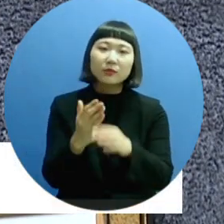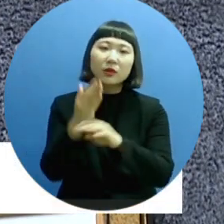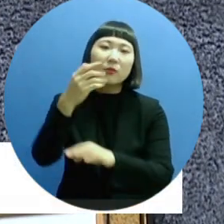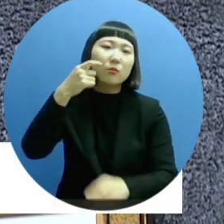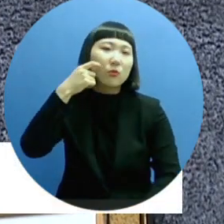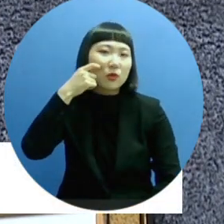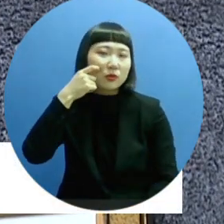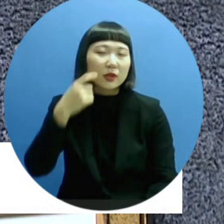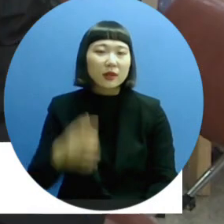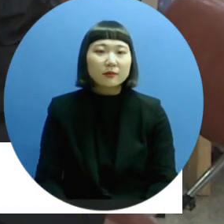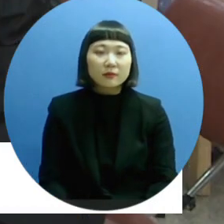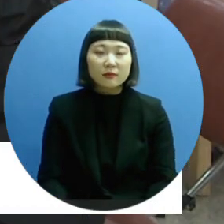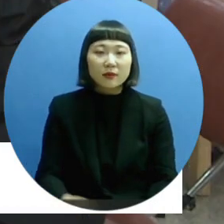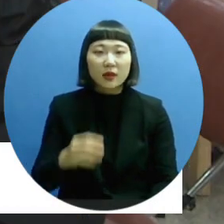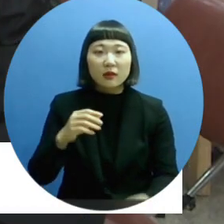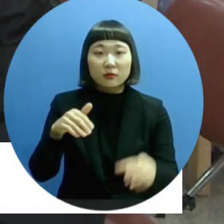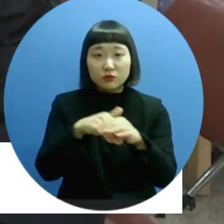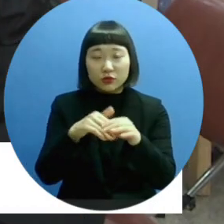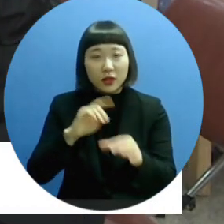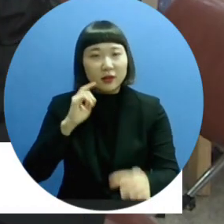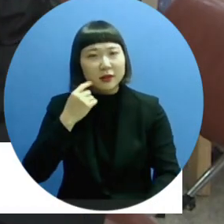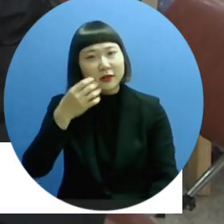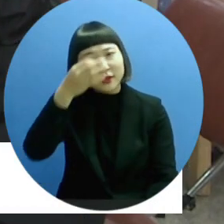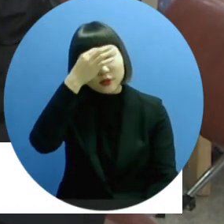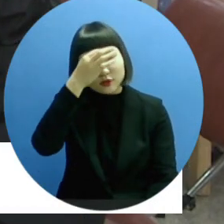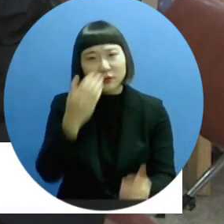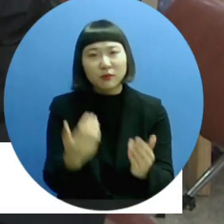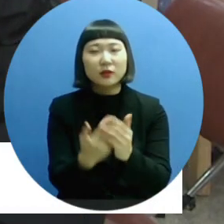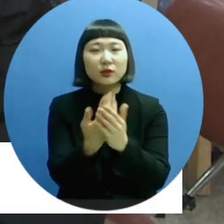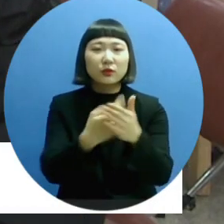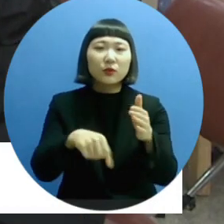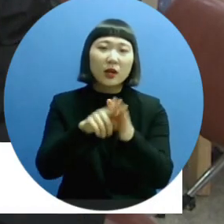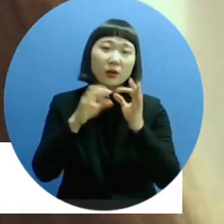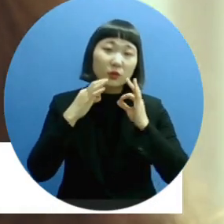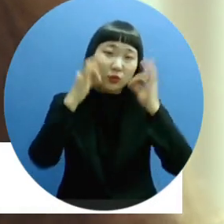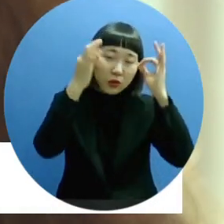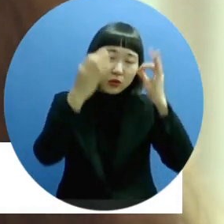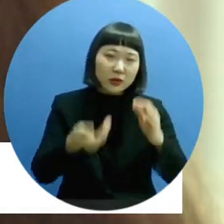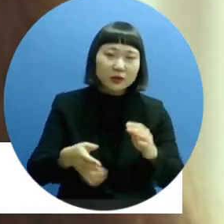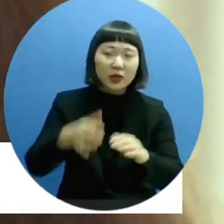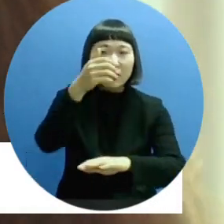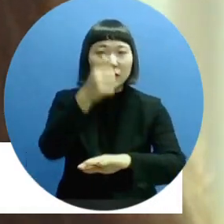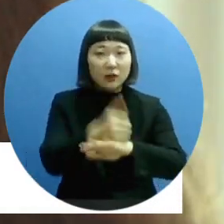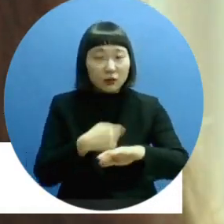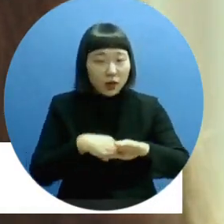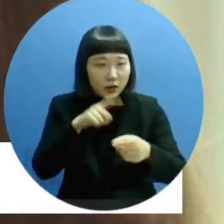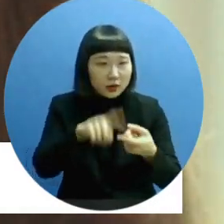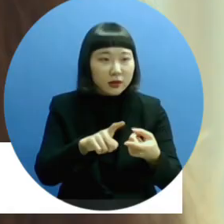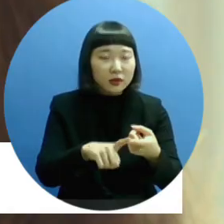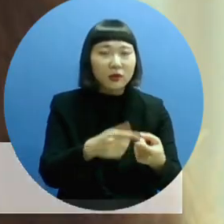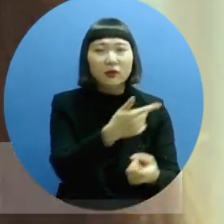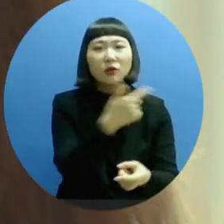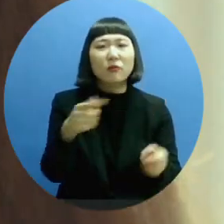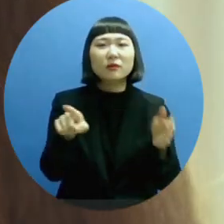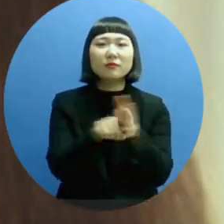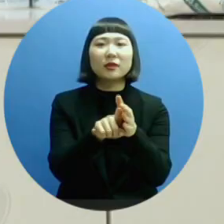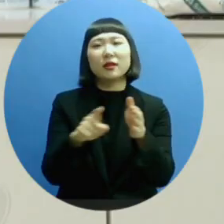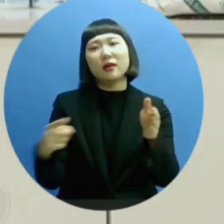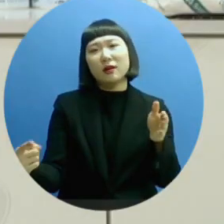위해 코로나19라는 어려움 속에서도 노력해왔지만 결과는 전혀 반영되지 않았다며 믿을 수 없다는